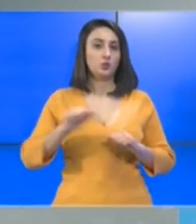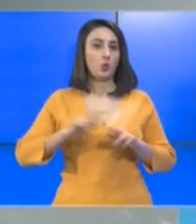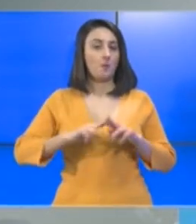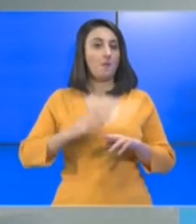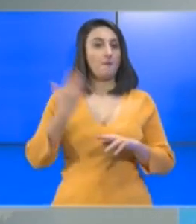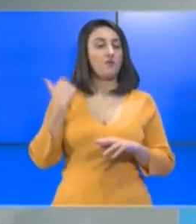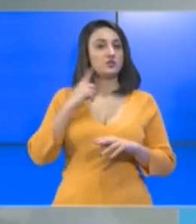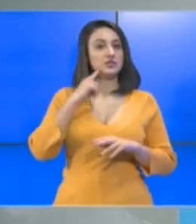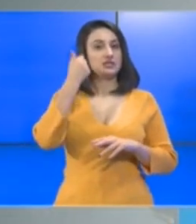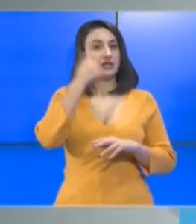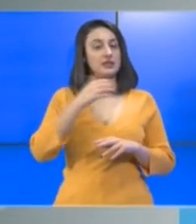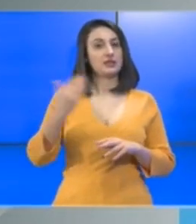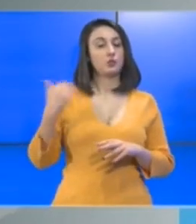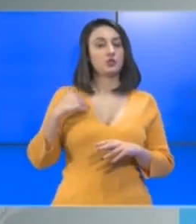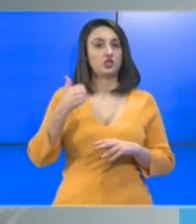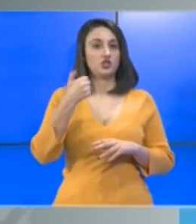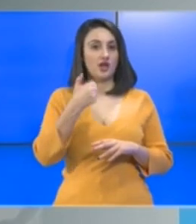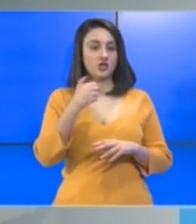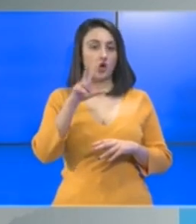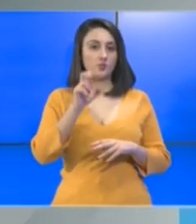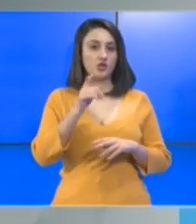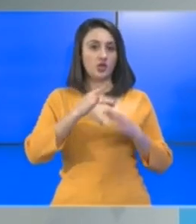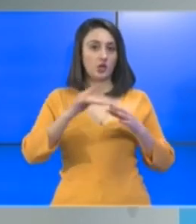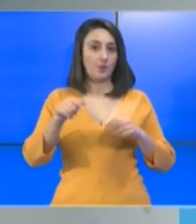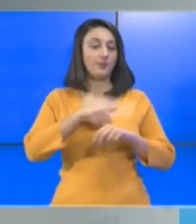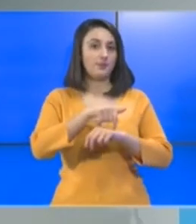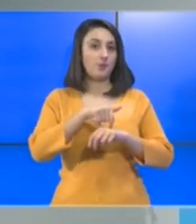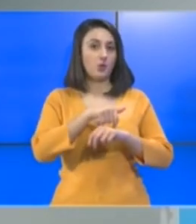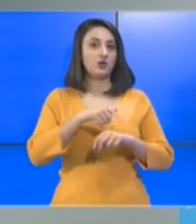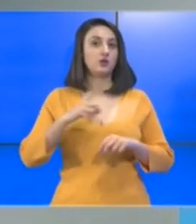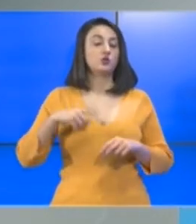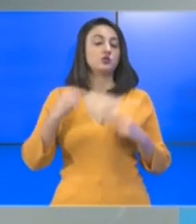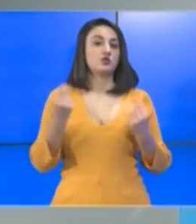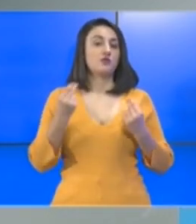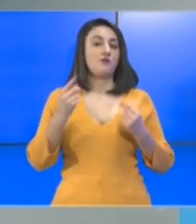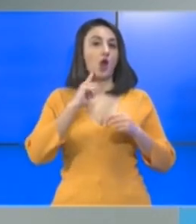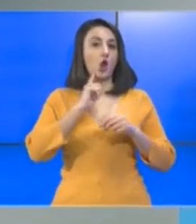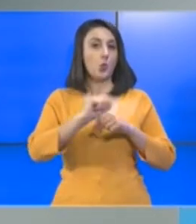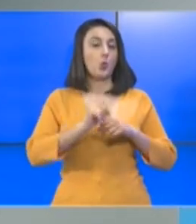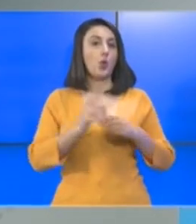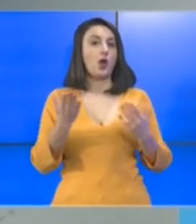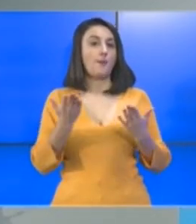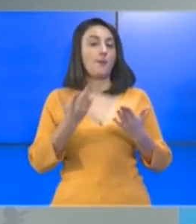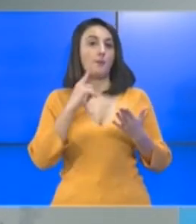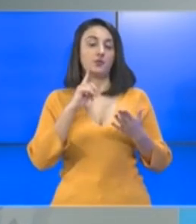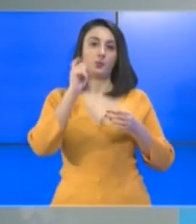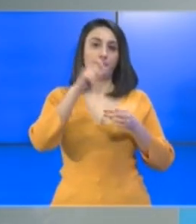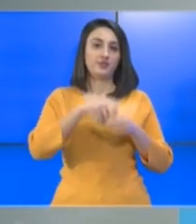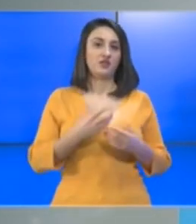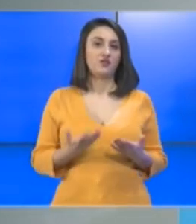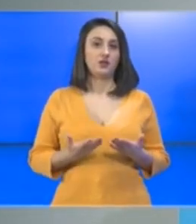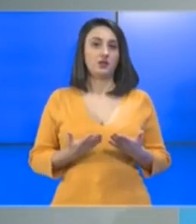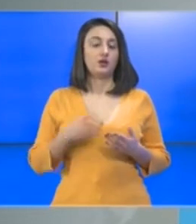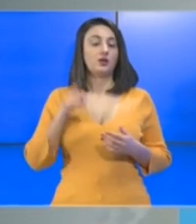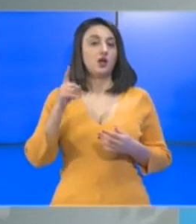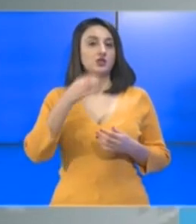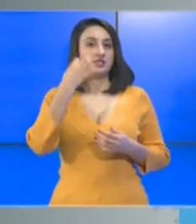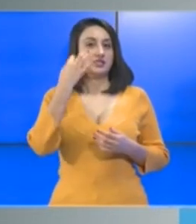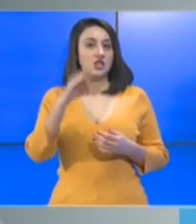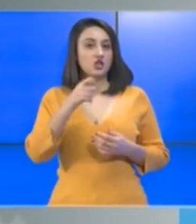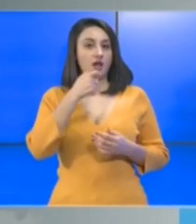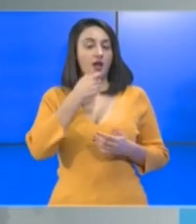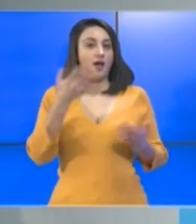avut zilele trecute, de 60-80 de kilometri pe oră. Deci sunt niște factori asupra cărora n-am intervenit în acești zeci